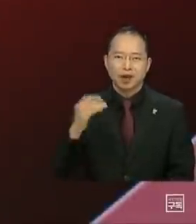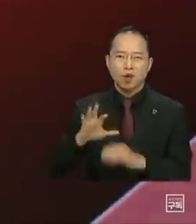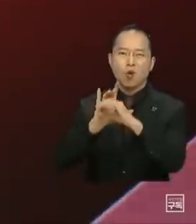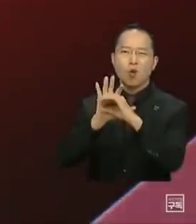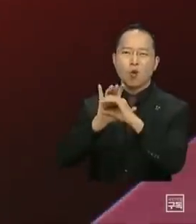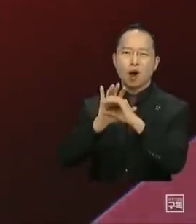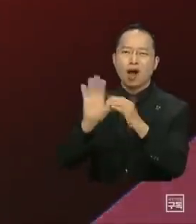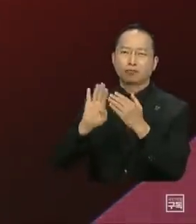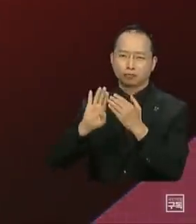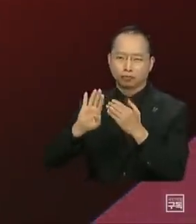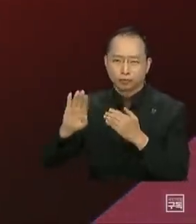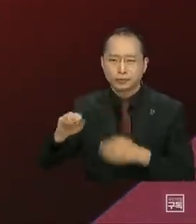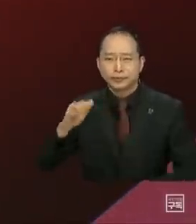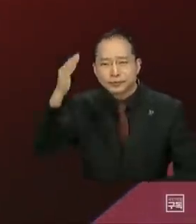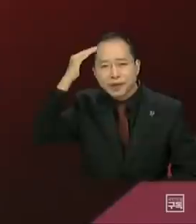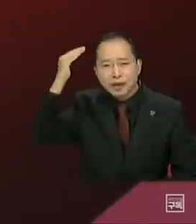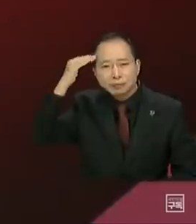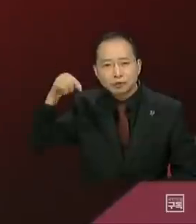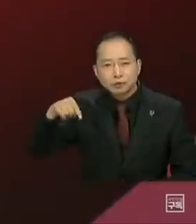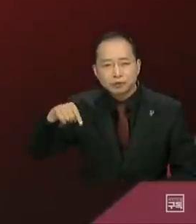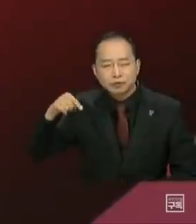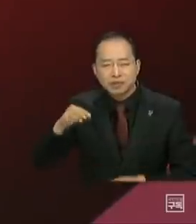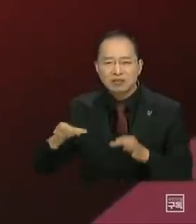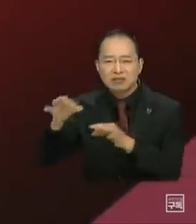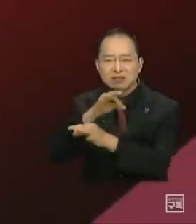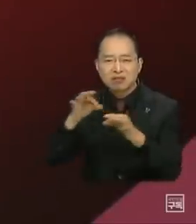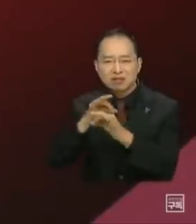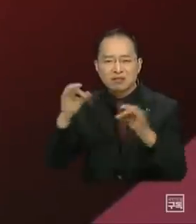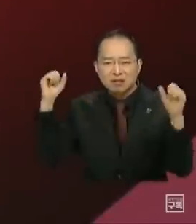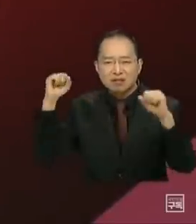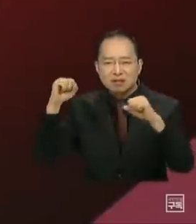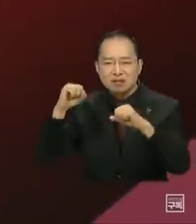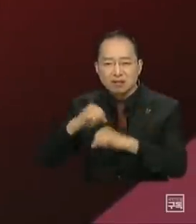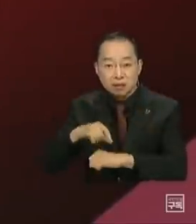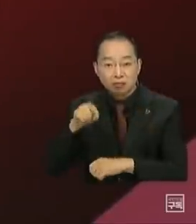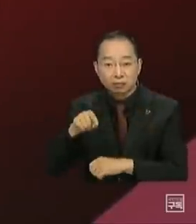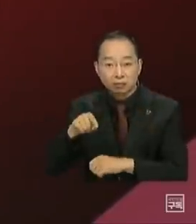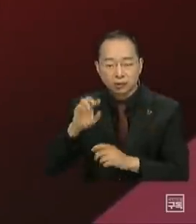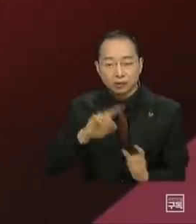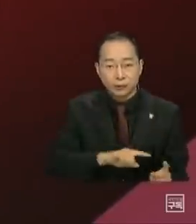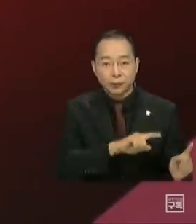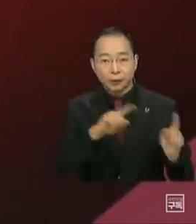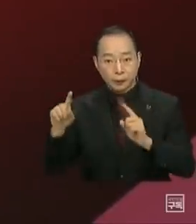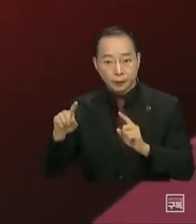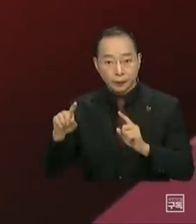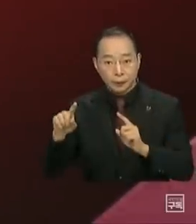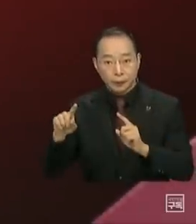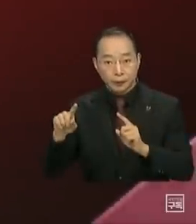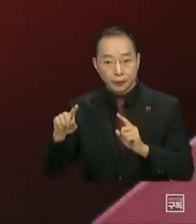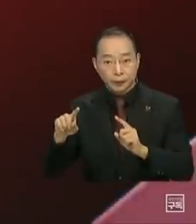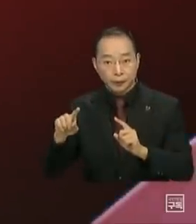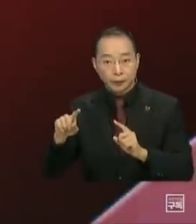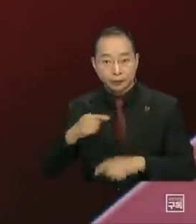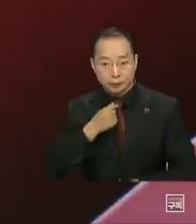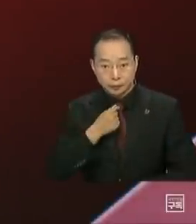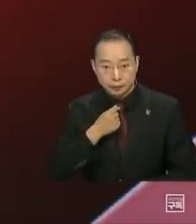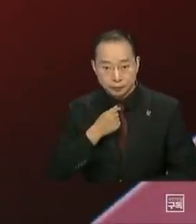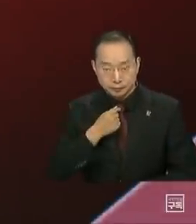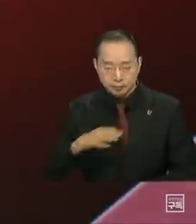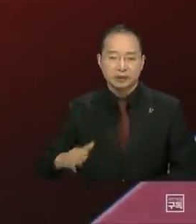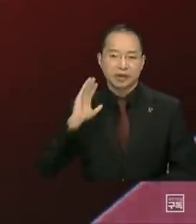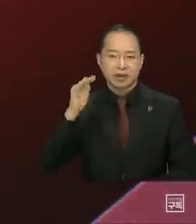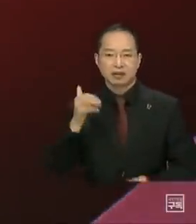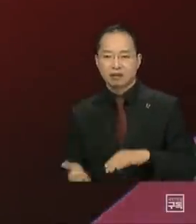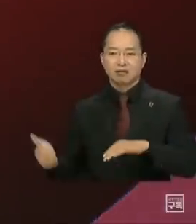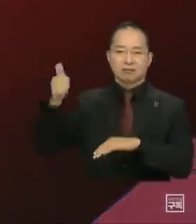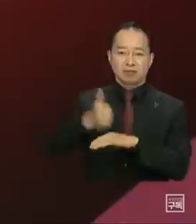이후에 대한민국의 무너진 경제를 살리기 위해서 제가 대통령이 되면 인수위